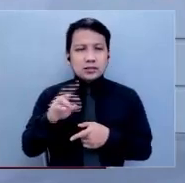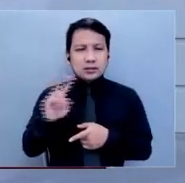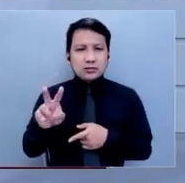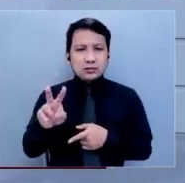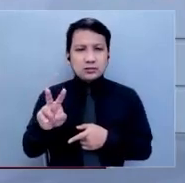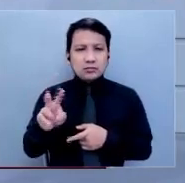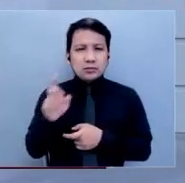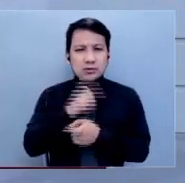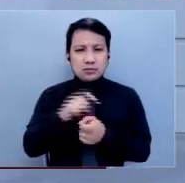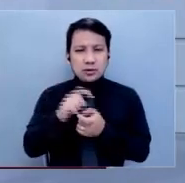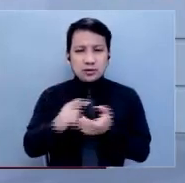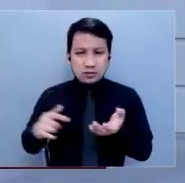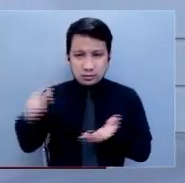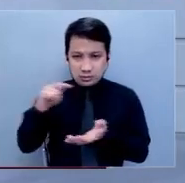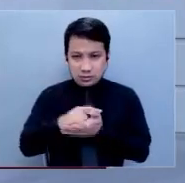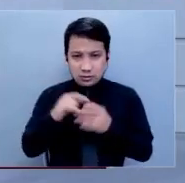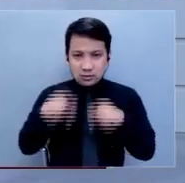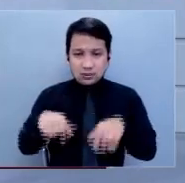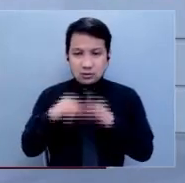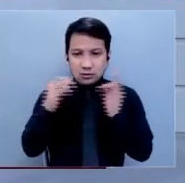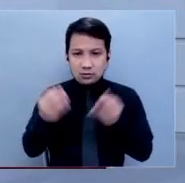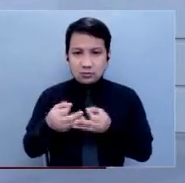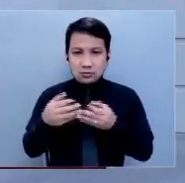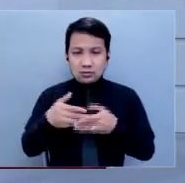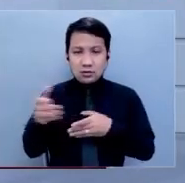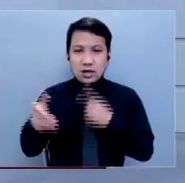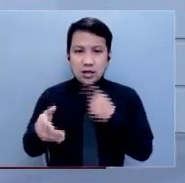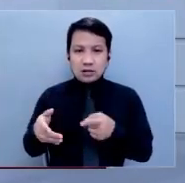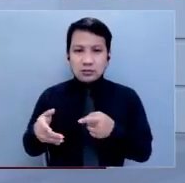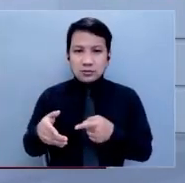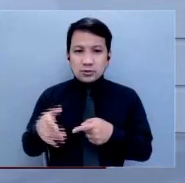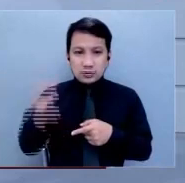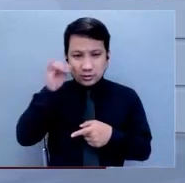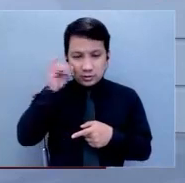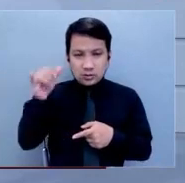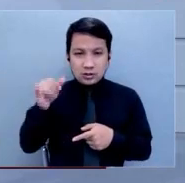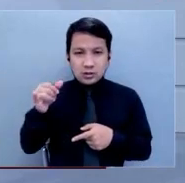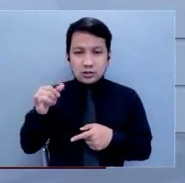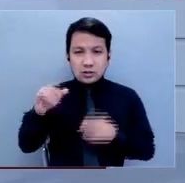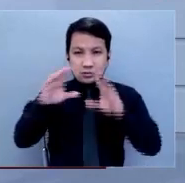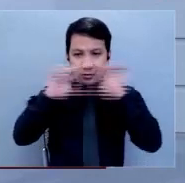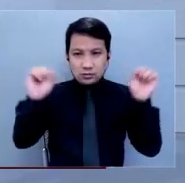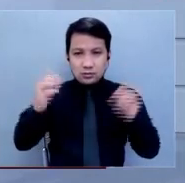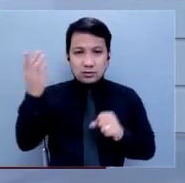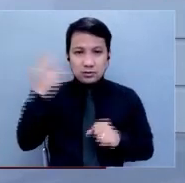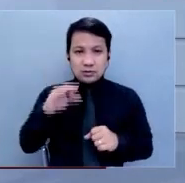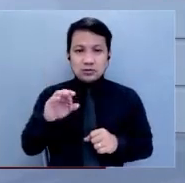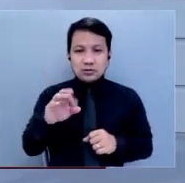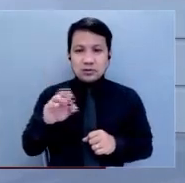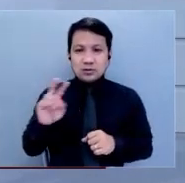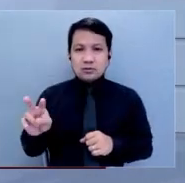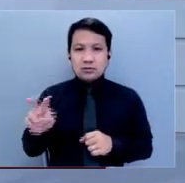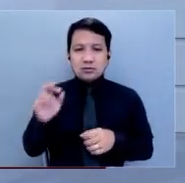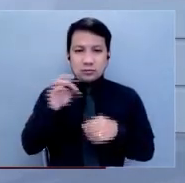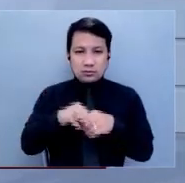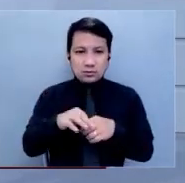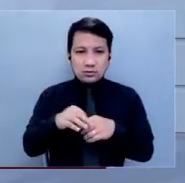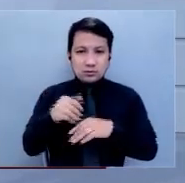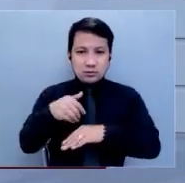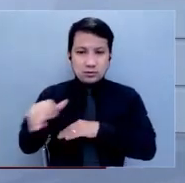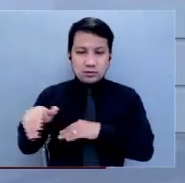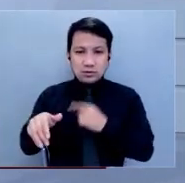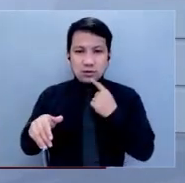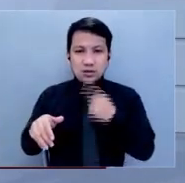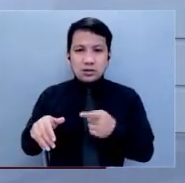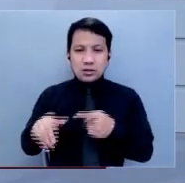na nandito na yung mga Marcos dahil tumakbo pa nga si Imelda Marcos sa pagkapangulo noong 1992 elections. Nagpadala rin ng notice ang